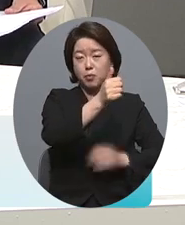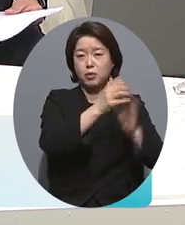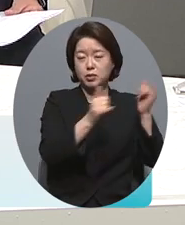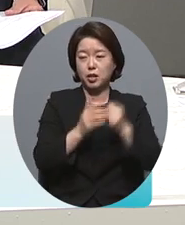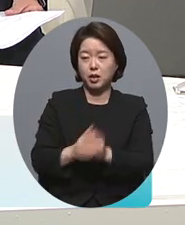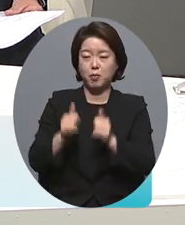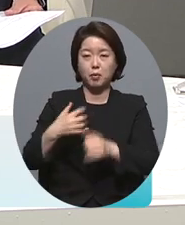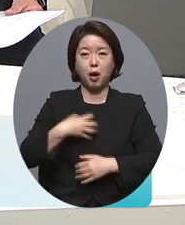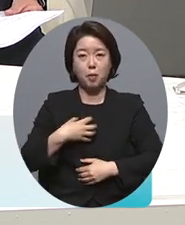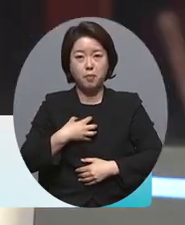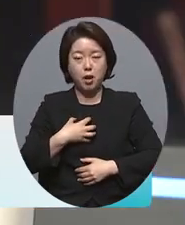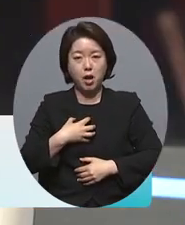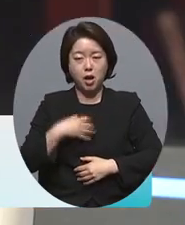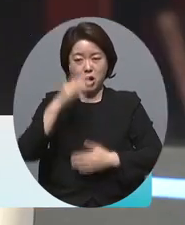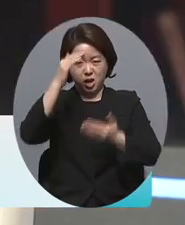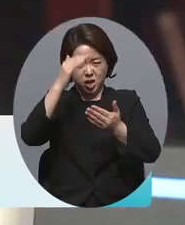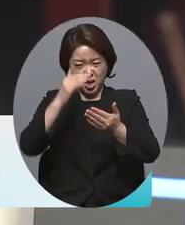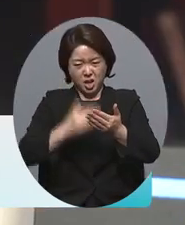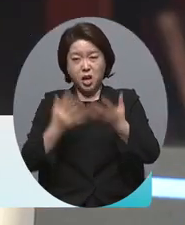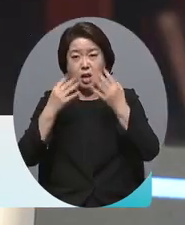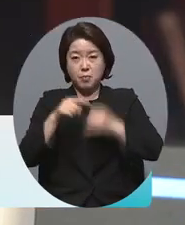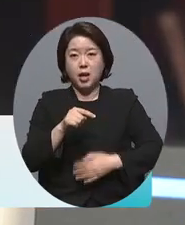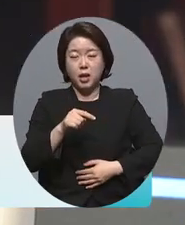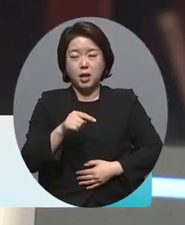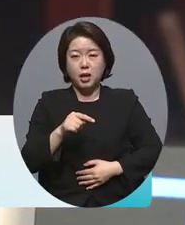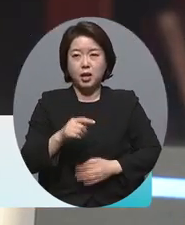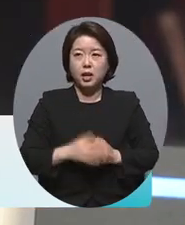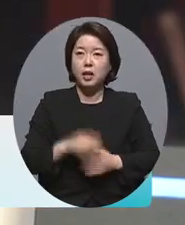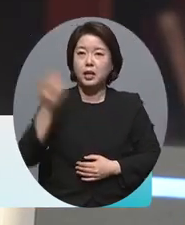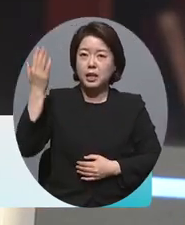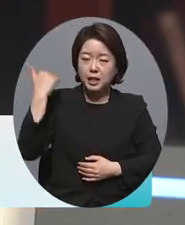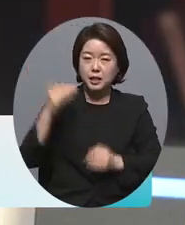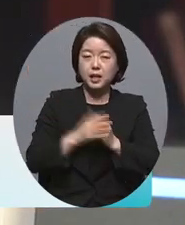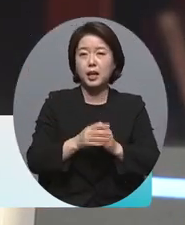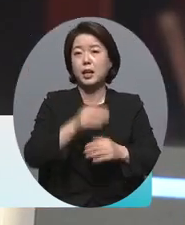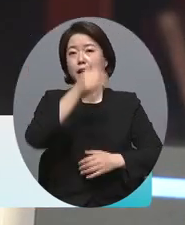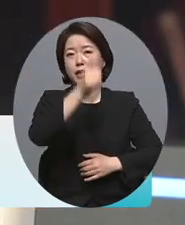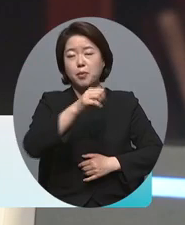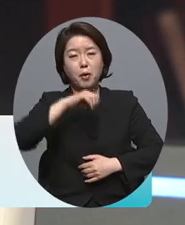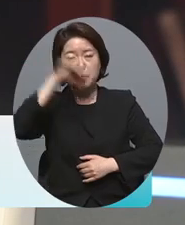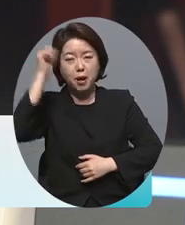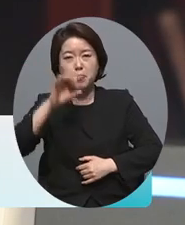사법 리스크가 엄청 많잖아요. 그래서 그때 당시에 대표로 되면 안